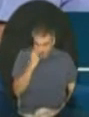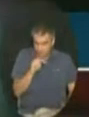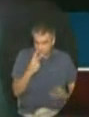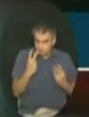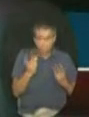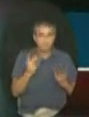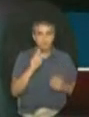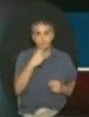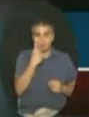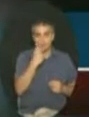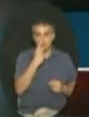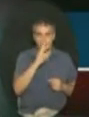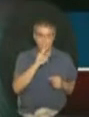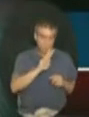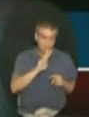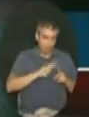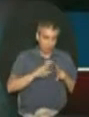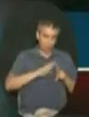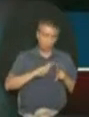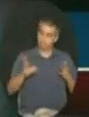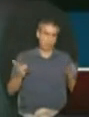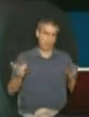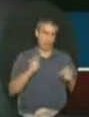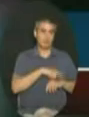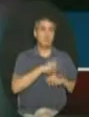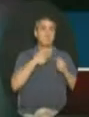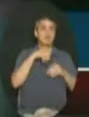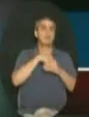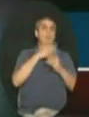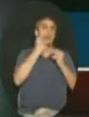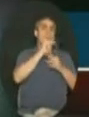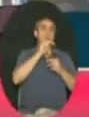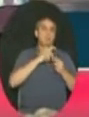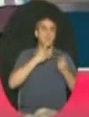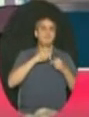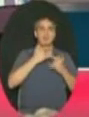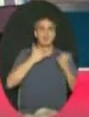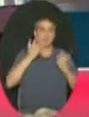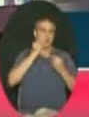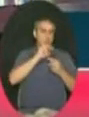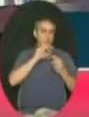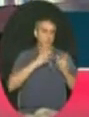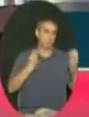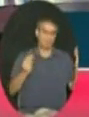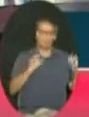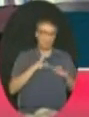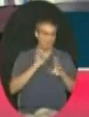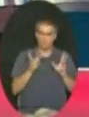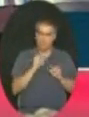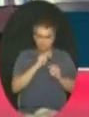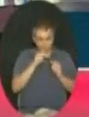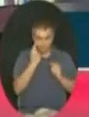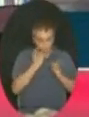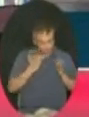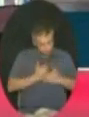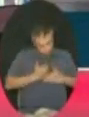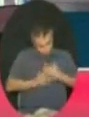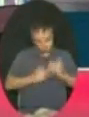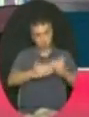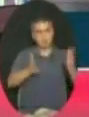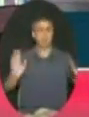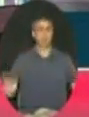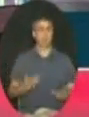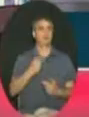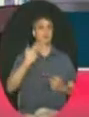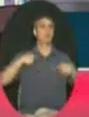חשובים יש? שעה בחודשיים שלושה, אין להם זמן. ועדת הפנים יש לה מיליון נושאים, ועדת הרווחה מיליון נושאים. היא לא מסוגלת לקחת נושא ולהריץ אותו כמו